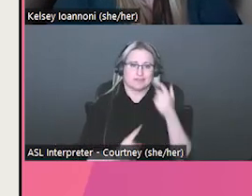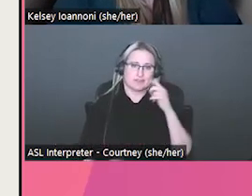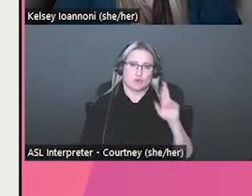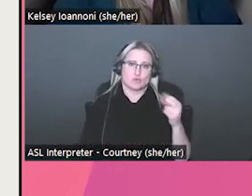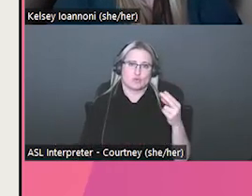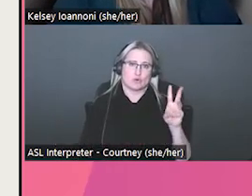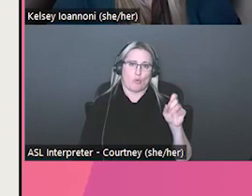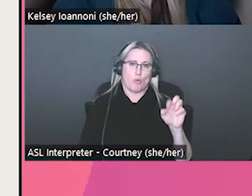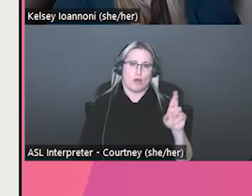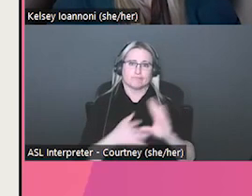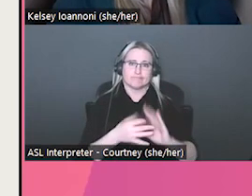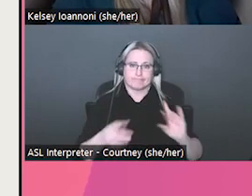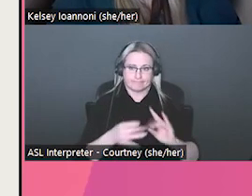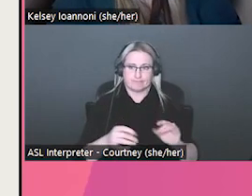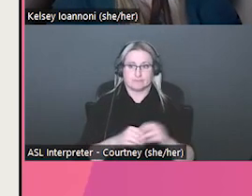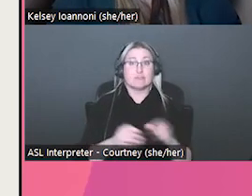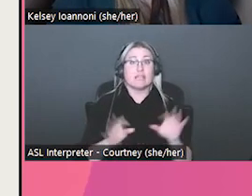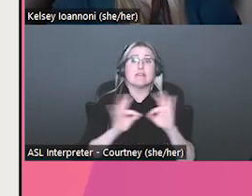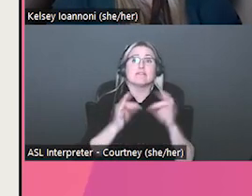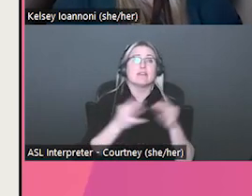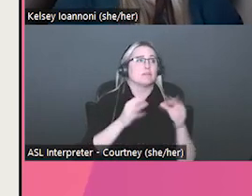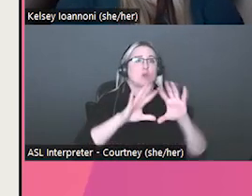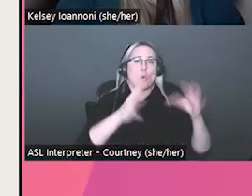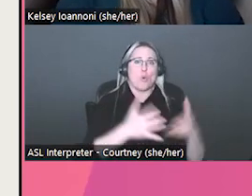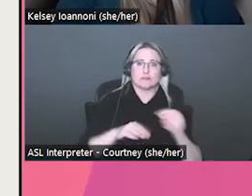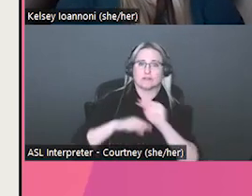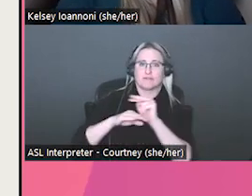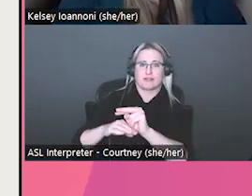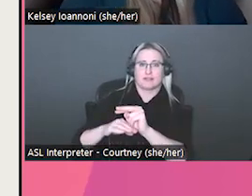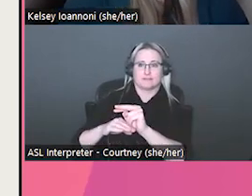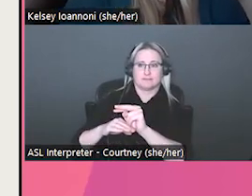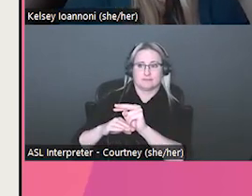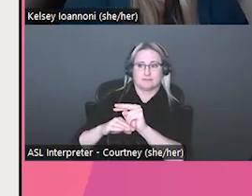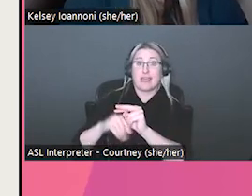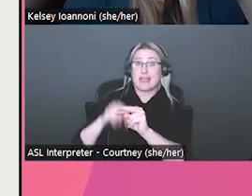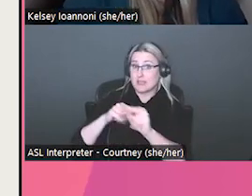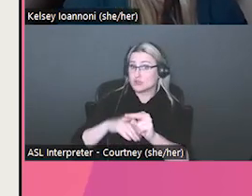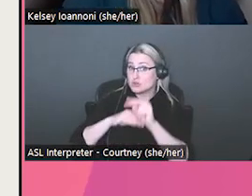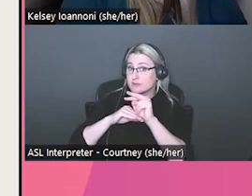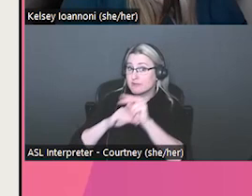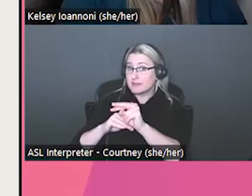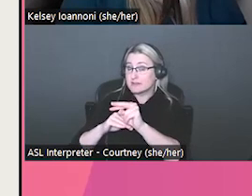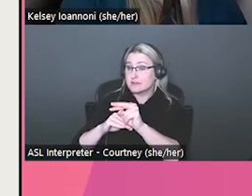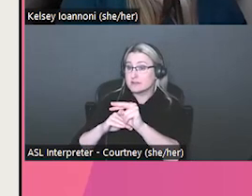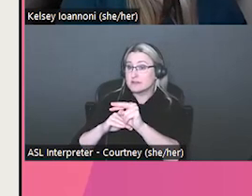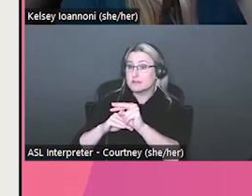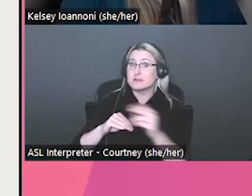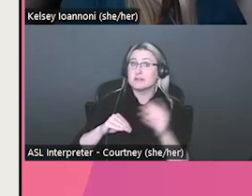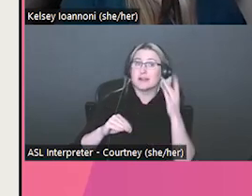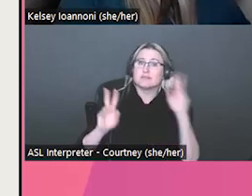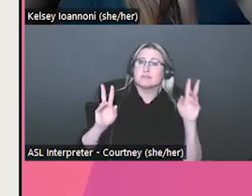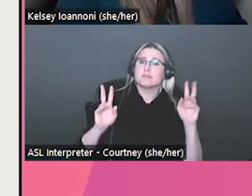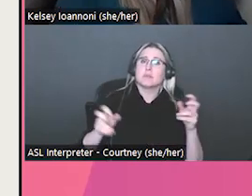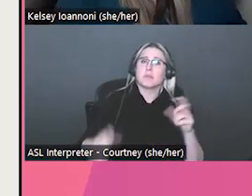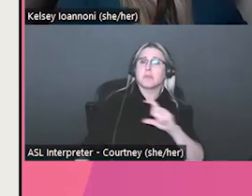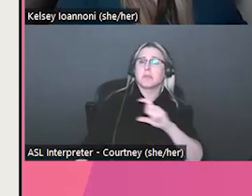du régime, comme le dit Ashwater, crée une impression de surveillance à l'échelle de la famille qui